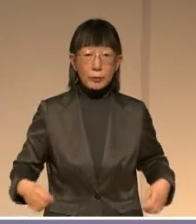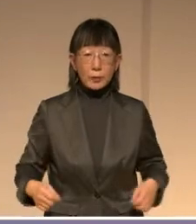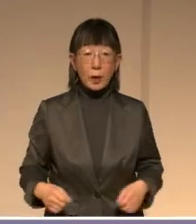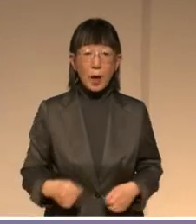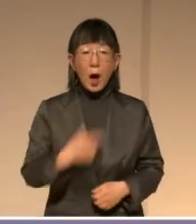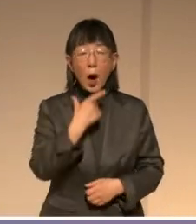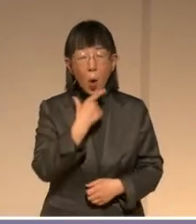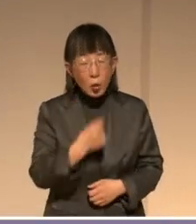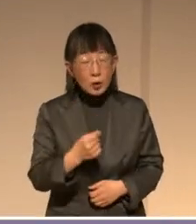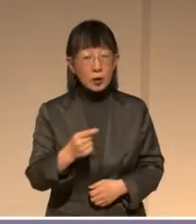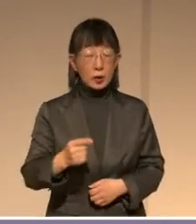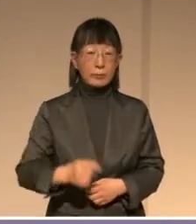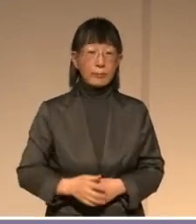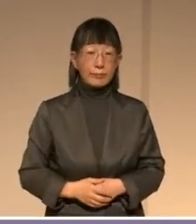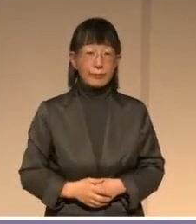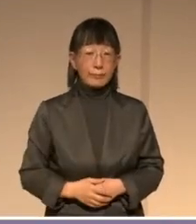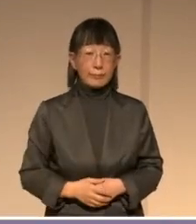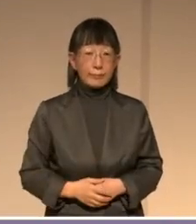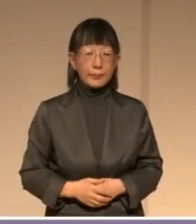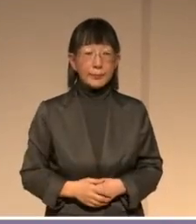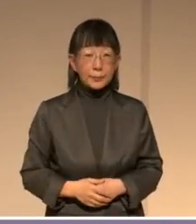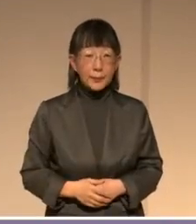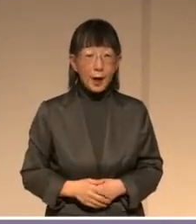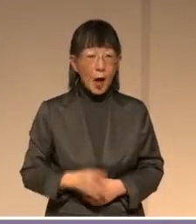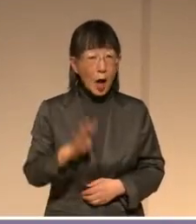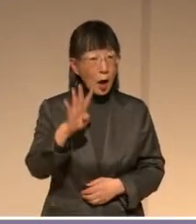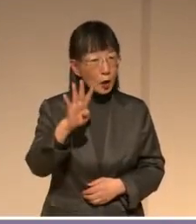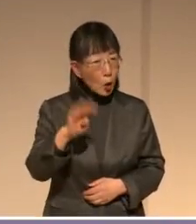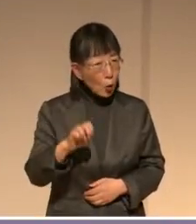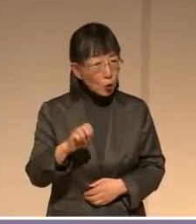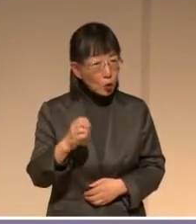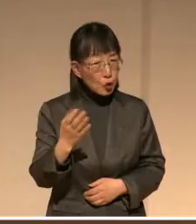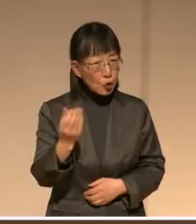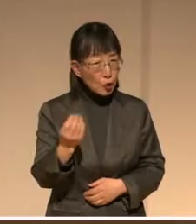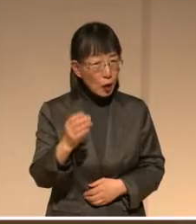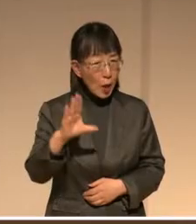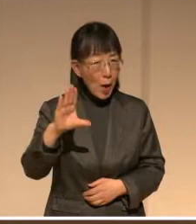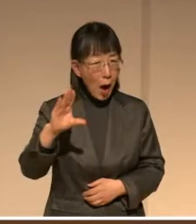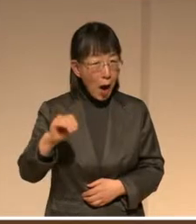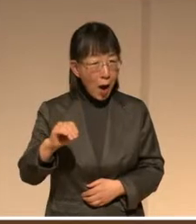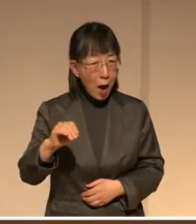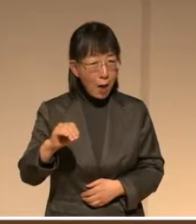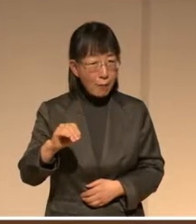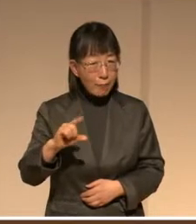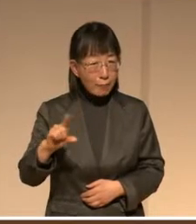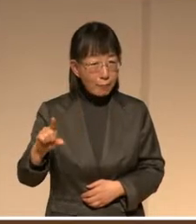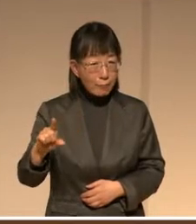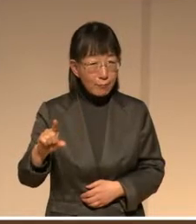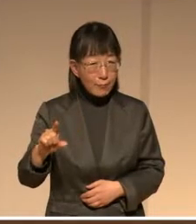てんです45万円する yeah いいね